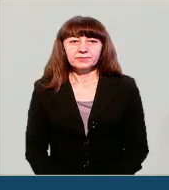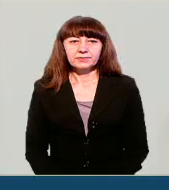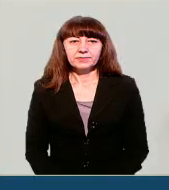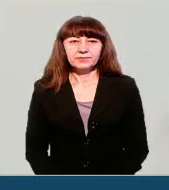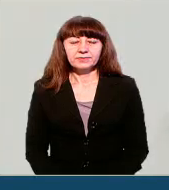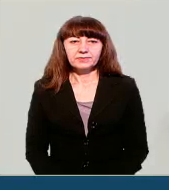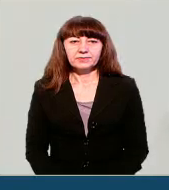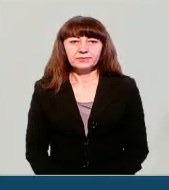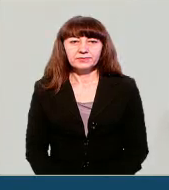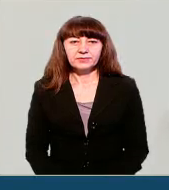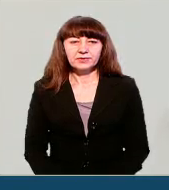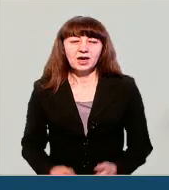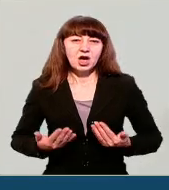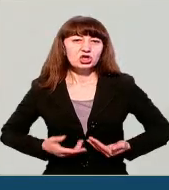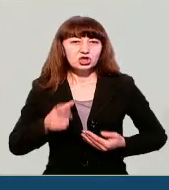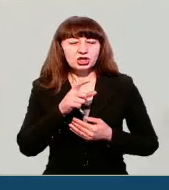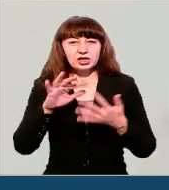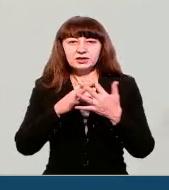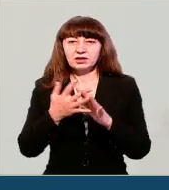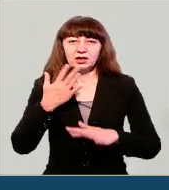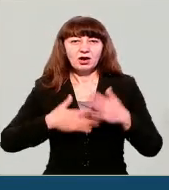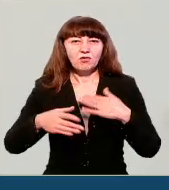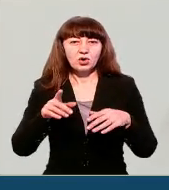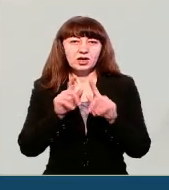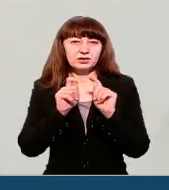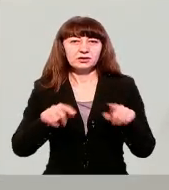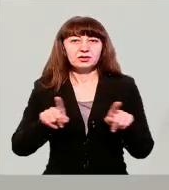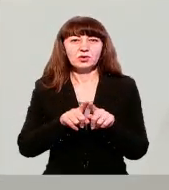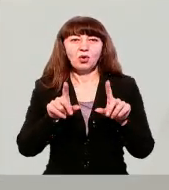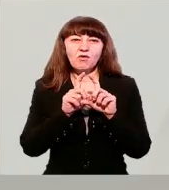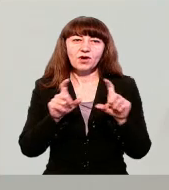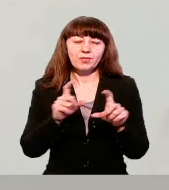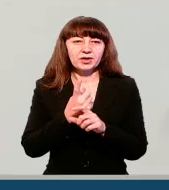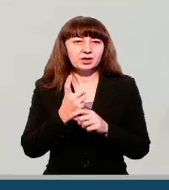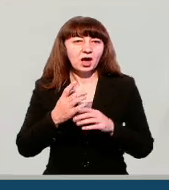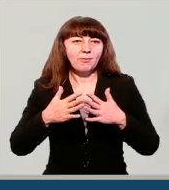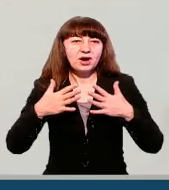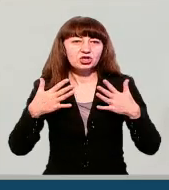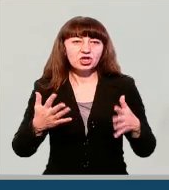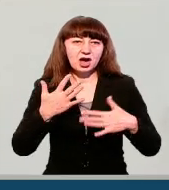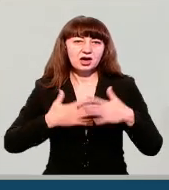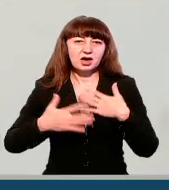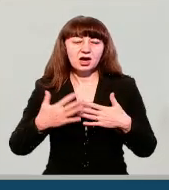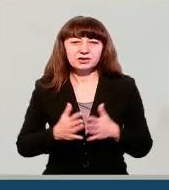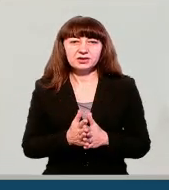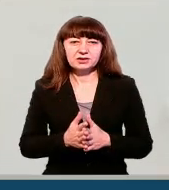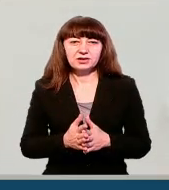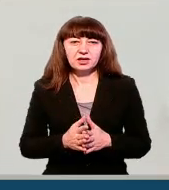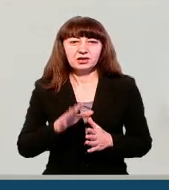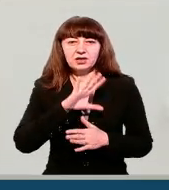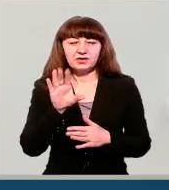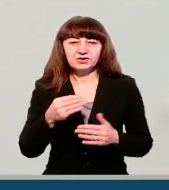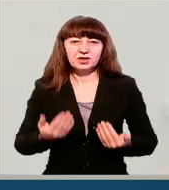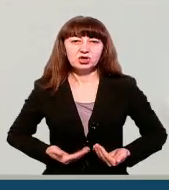Бұл жалғыз бұл ауылға емес, ауылды тұрғындарымыз, жалпы бұл Ұзынкөл ауданында үлкен қуаныш етіп отыр. Мынандай